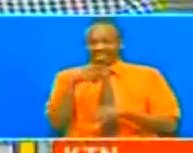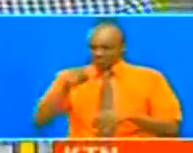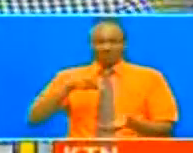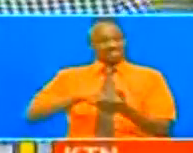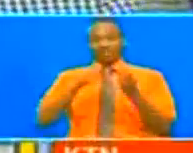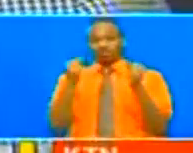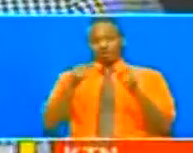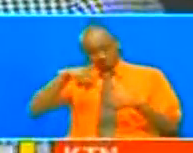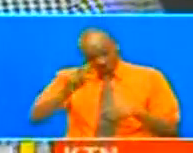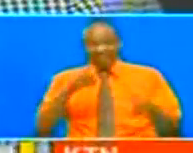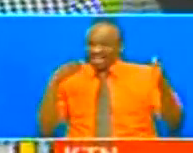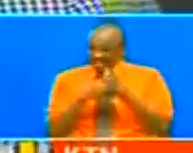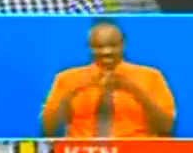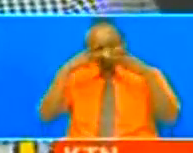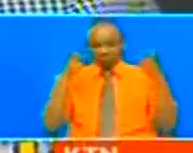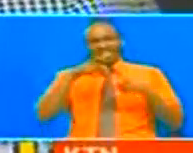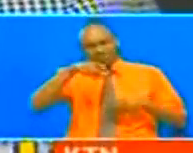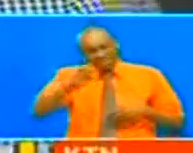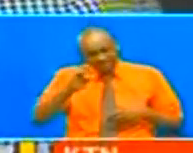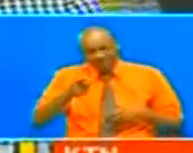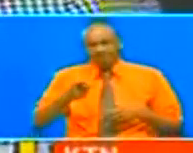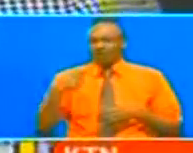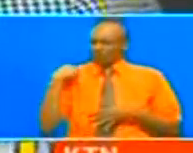Alshabaab na wakatoa maisha yao